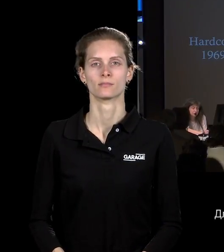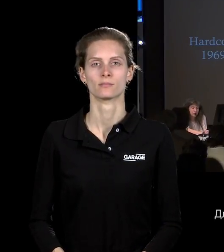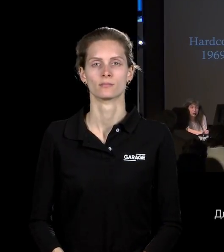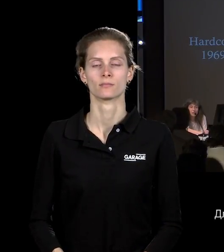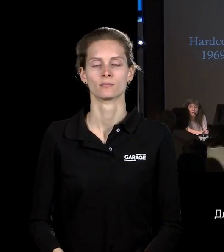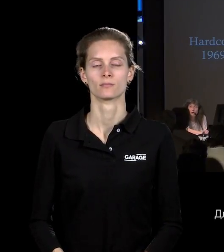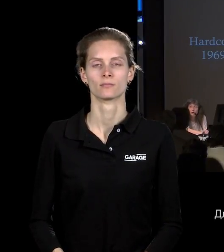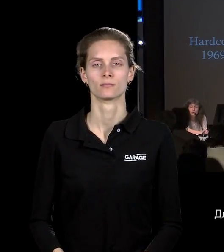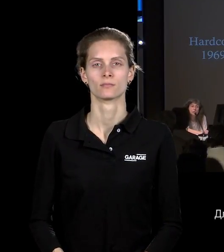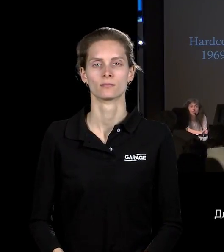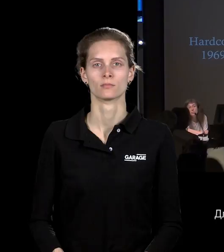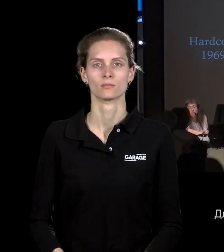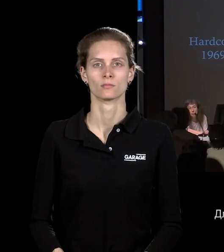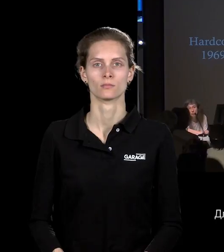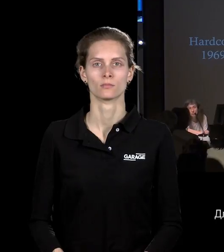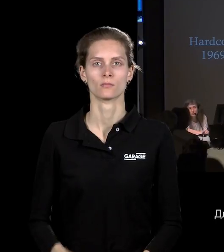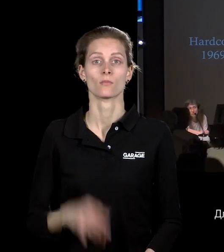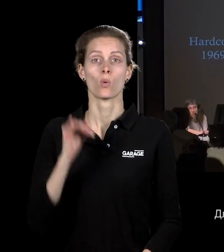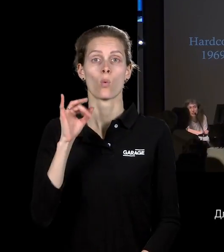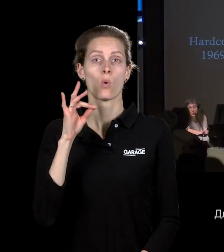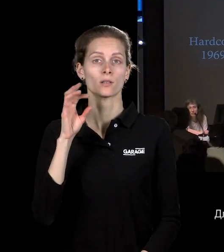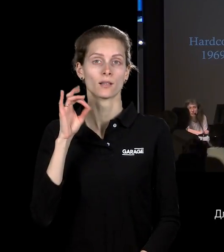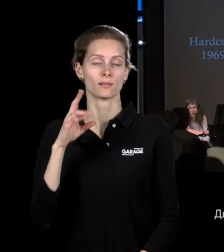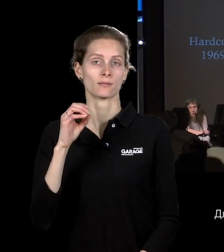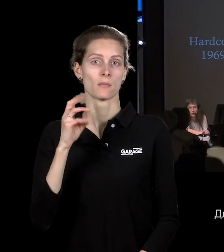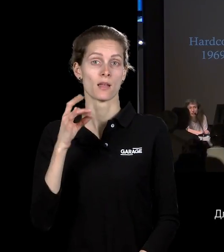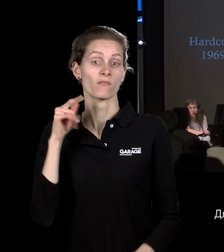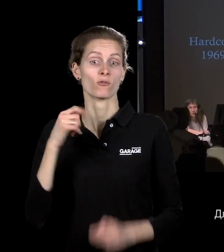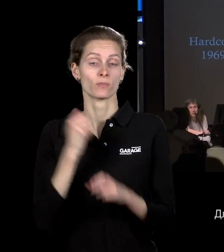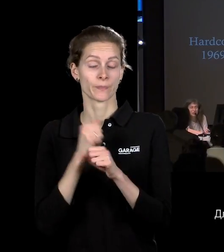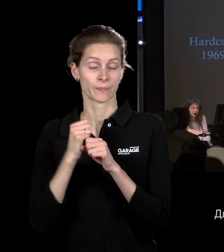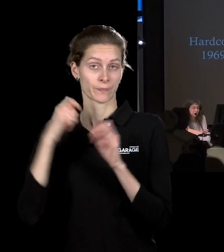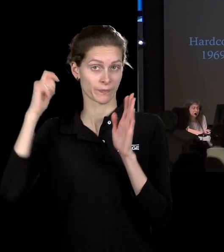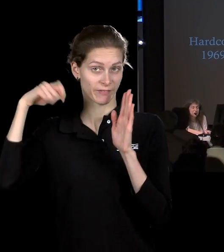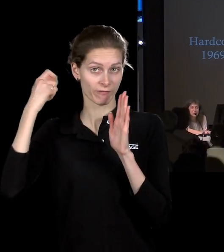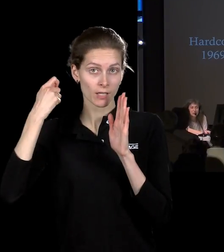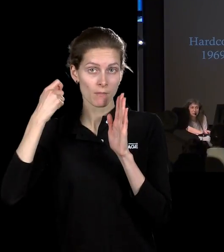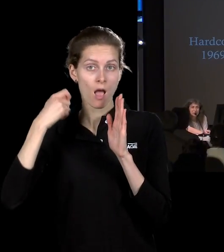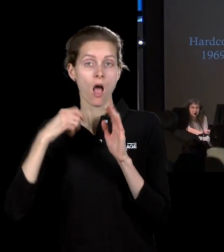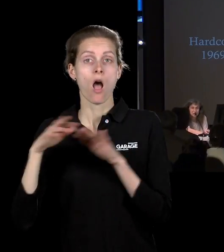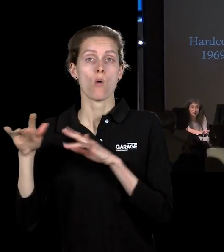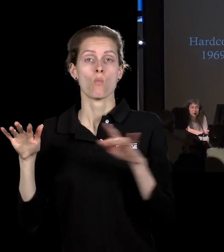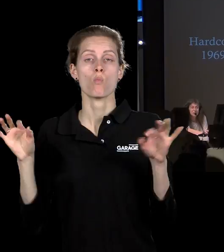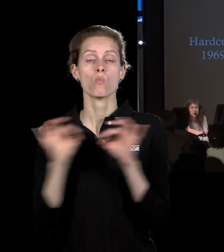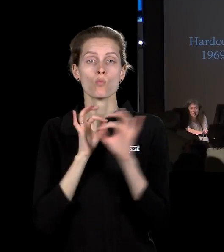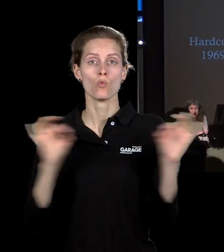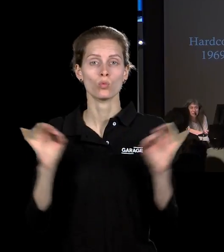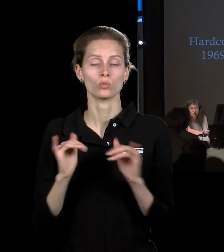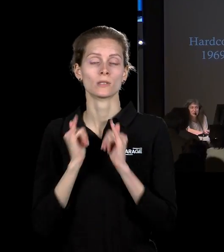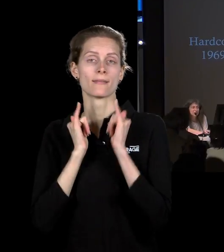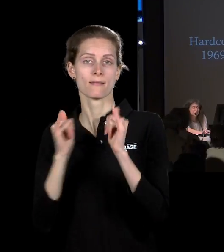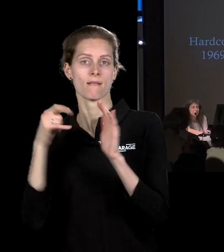этого фильма Уолтер де Марии написал музыку. Последние 2 музыкальных произведения, которые он действительно сам написал, которые он написал